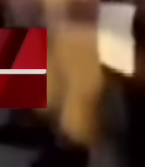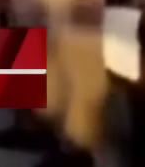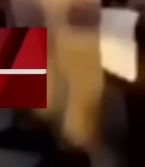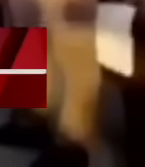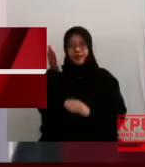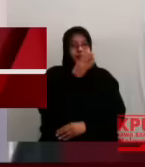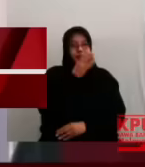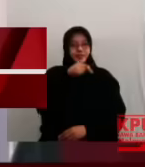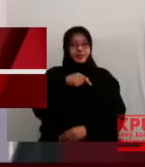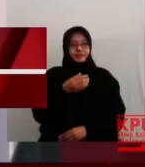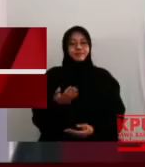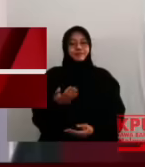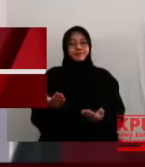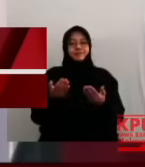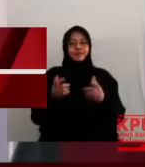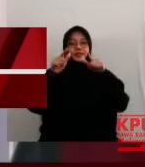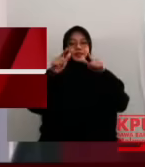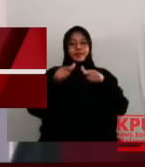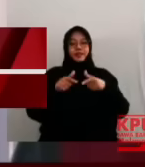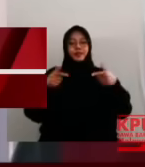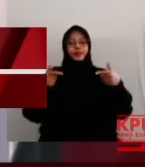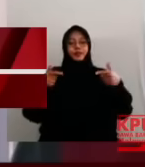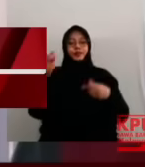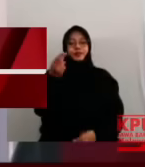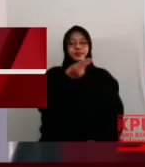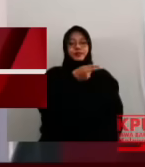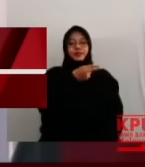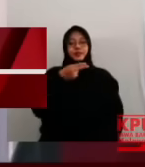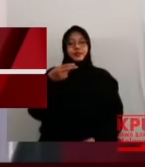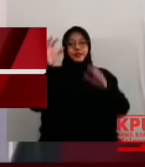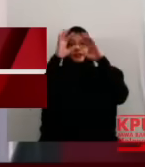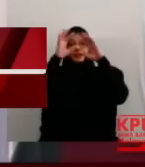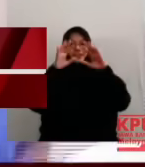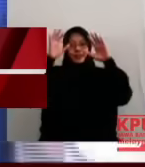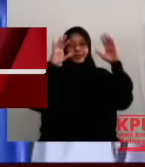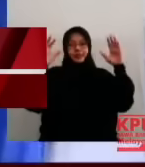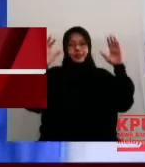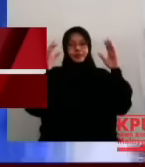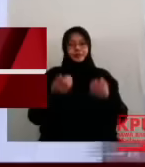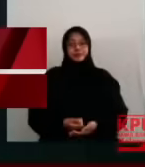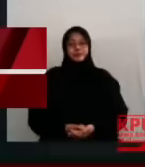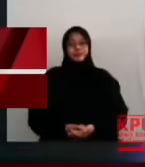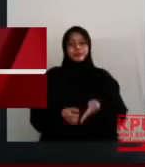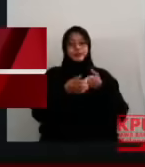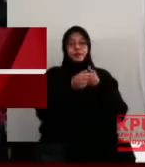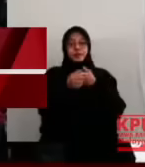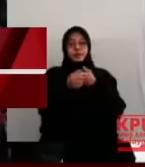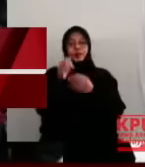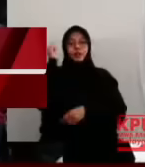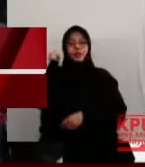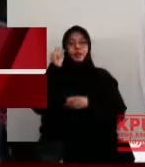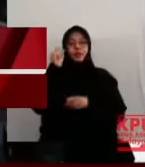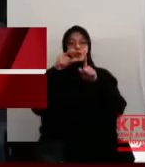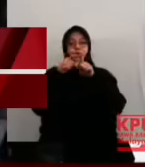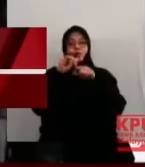KPU Jawa Barat kita akan mendengarkan terlebih dahulu sepertinya acara sudah mulai berlangsung di KPU